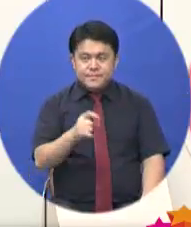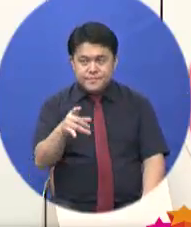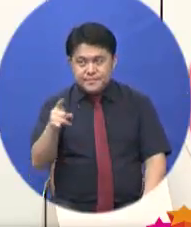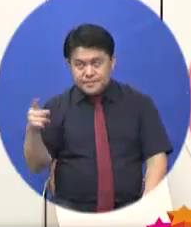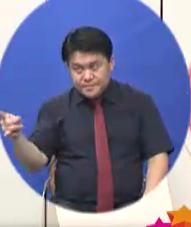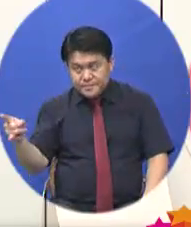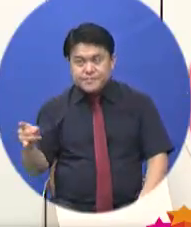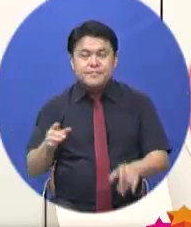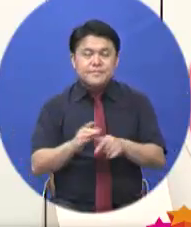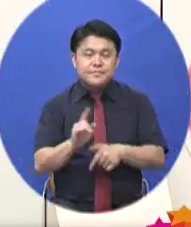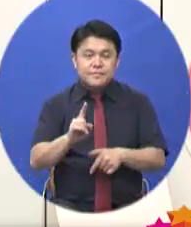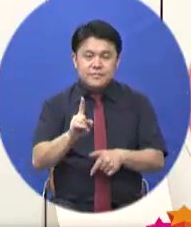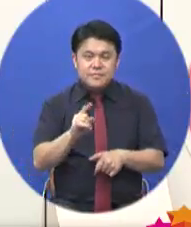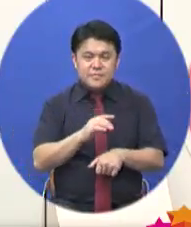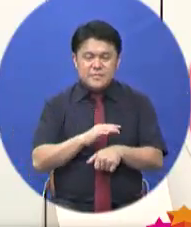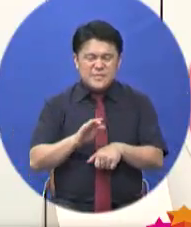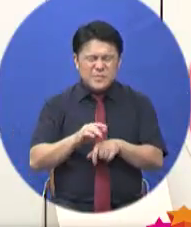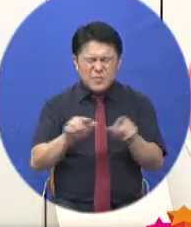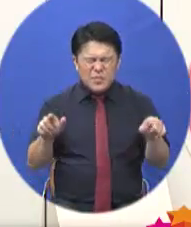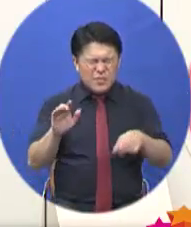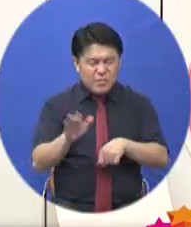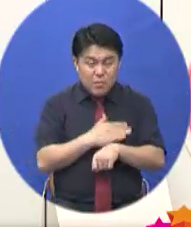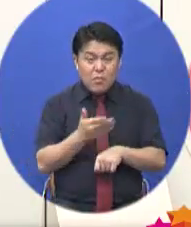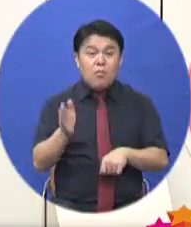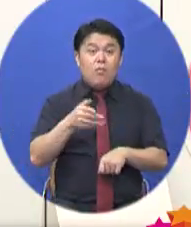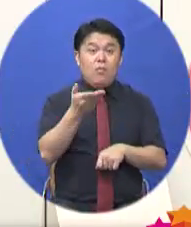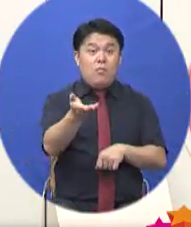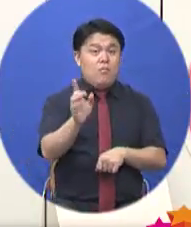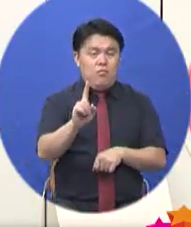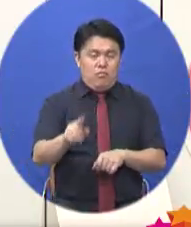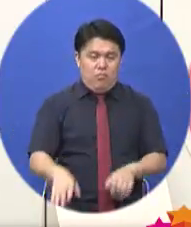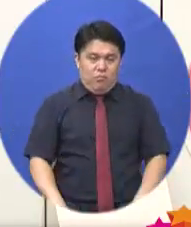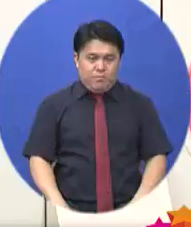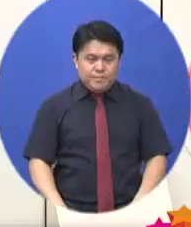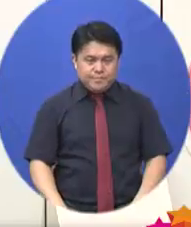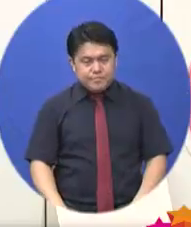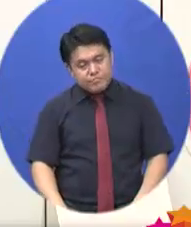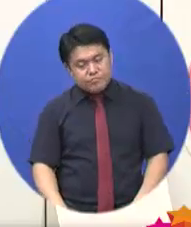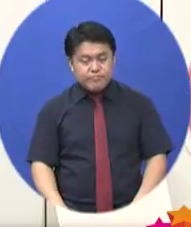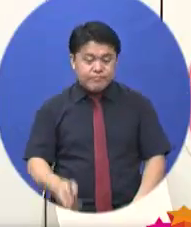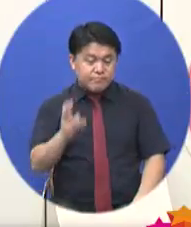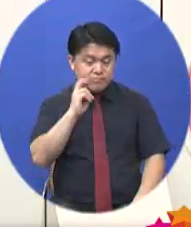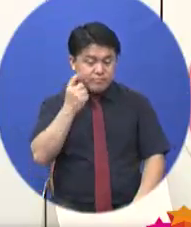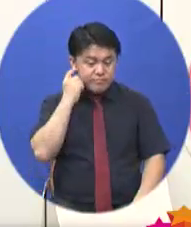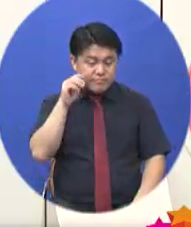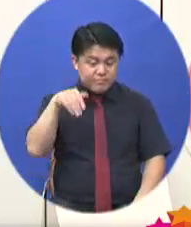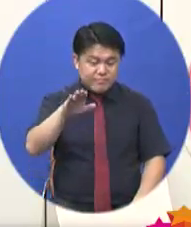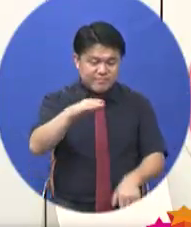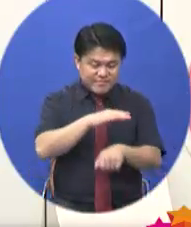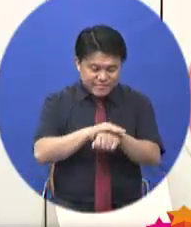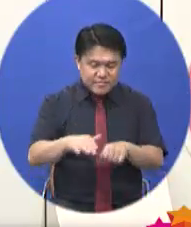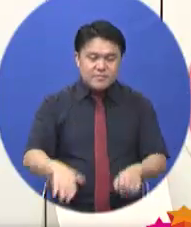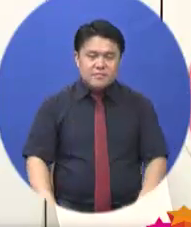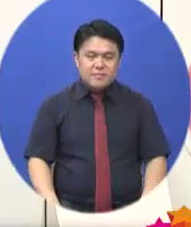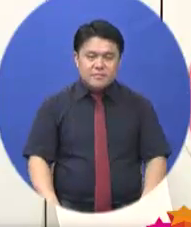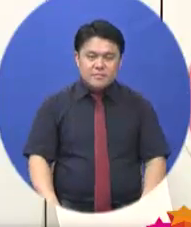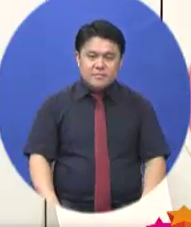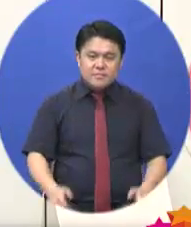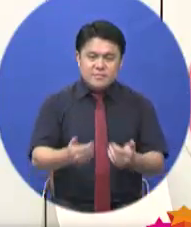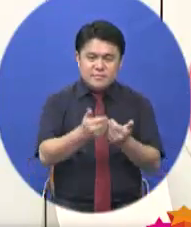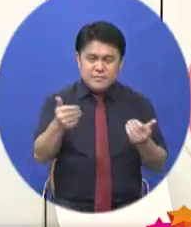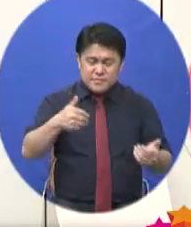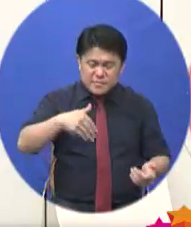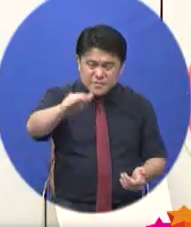때 이걸 잘 못하시거든요. 근데 그래도 그런 대로 아주 잘 꺾으셨습니다. 근데 선생님